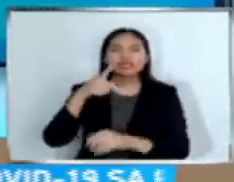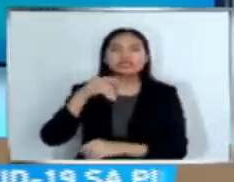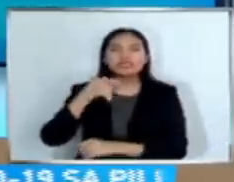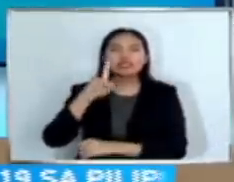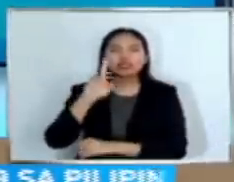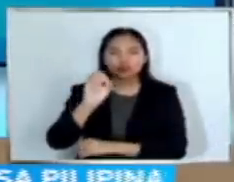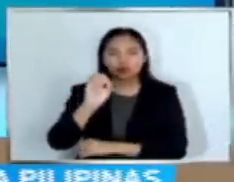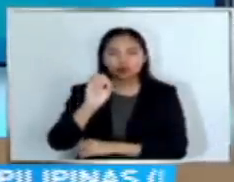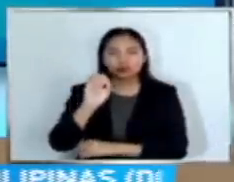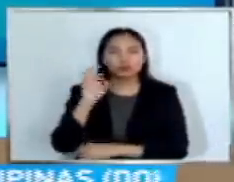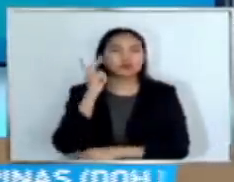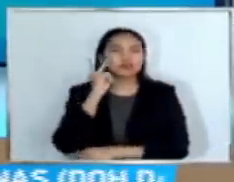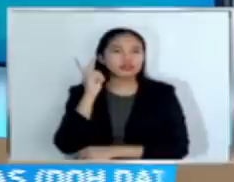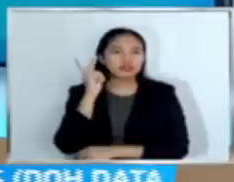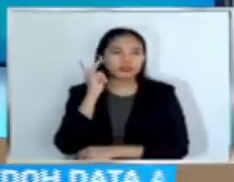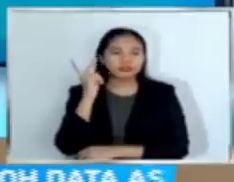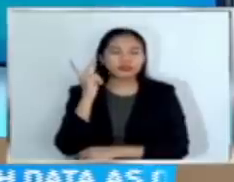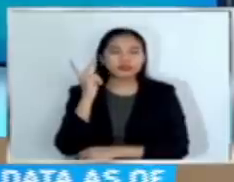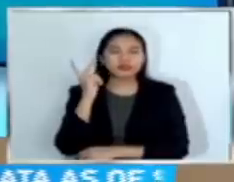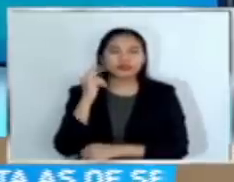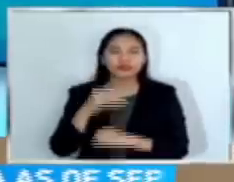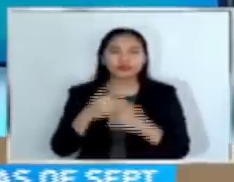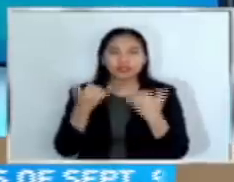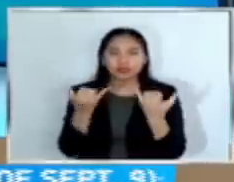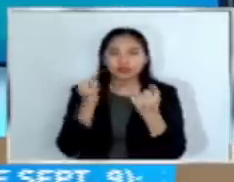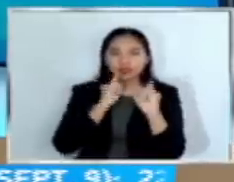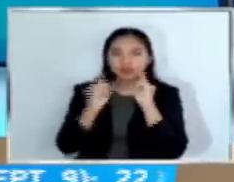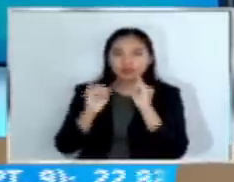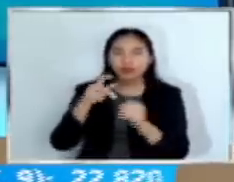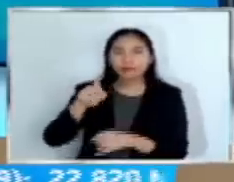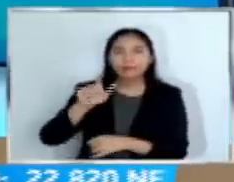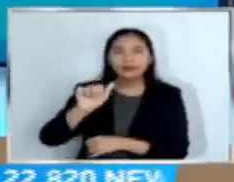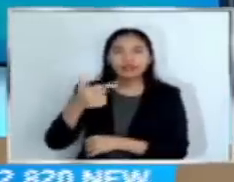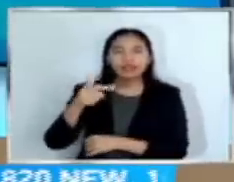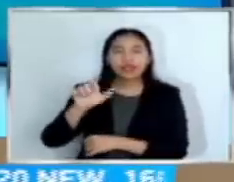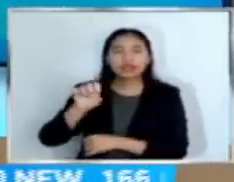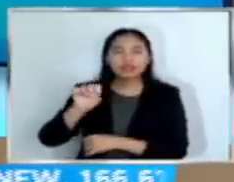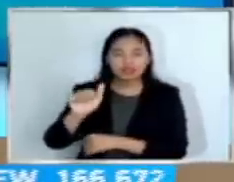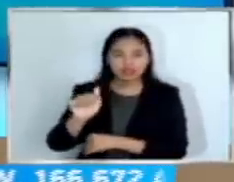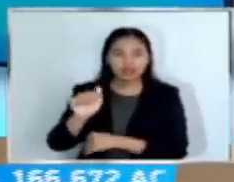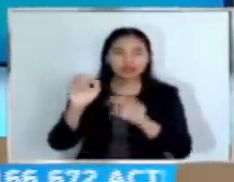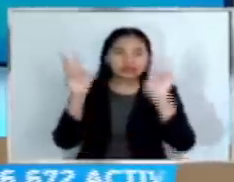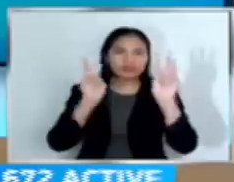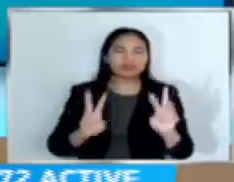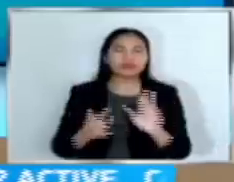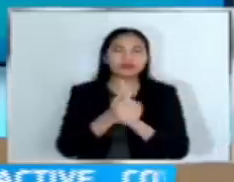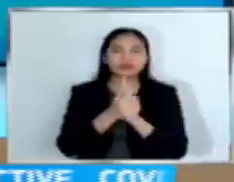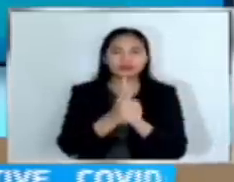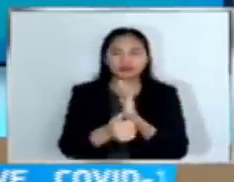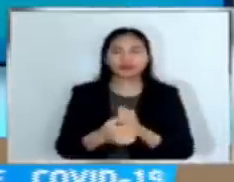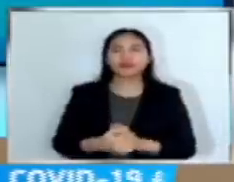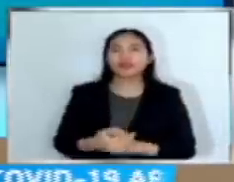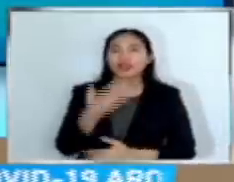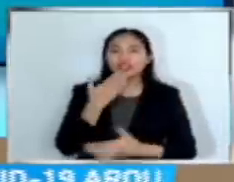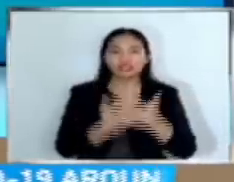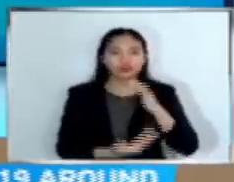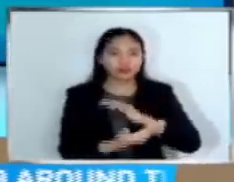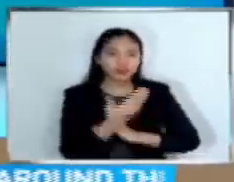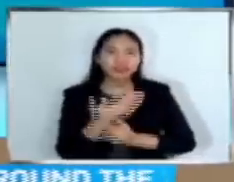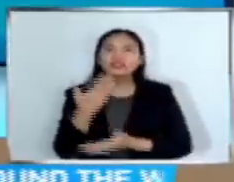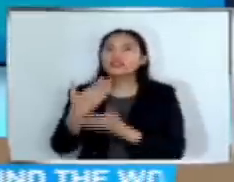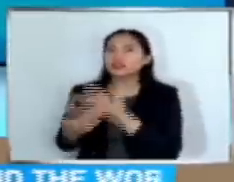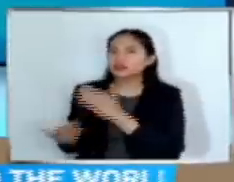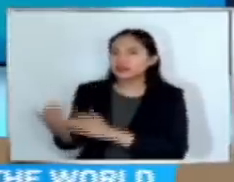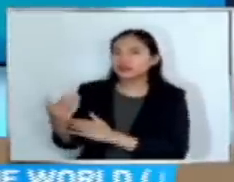PAGASA. Magandang umaga, Chris. Magandang umaga rin, happy sa lahat po na ating taga-subaybay. Opo, kung nitong mga nakalipas na araw,